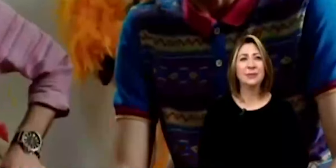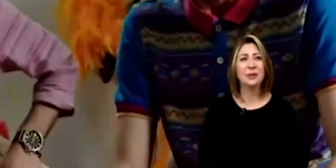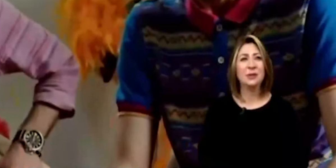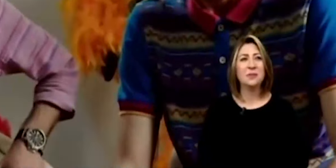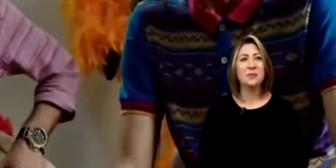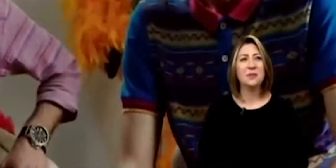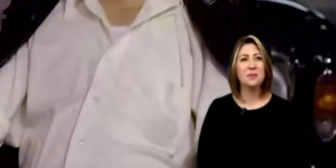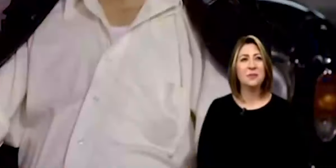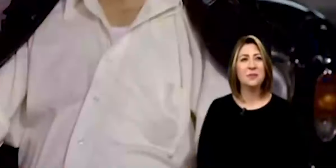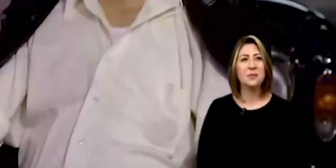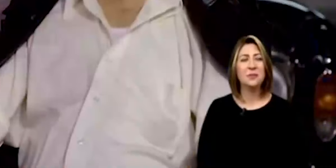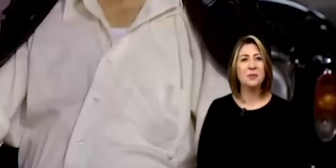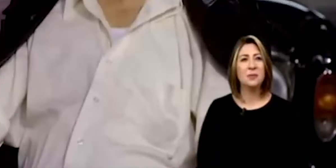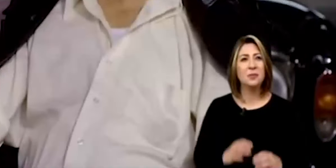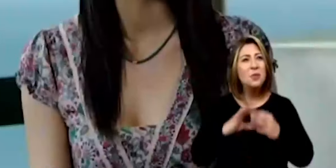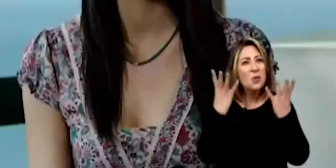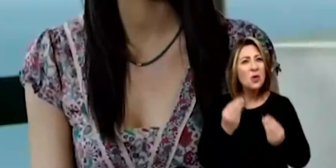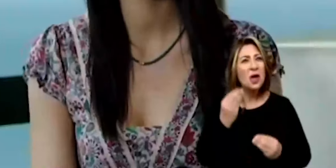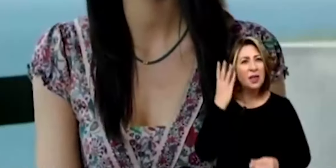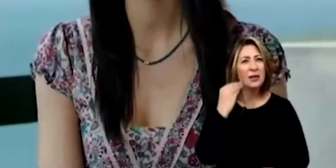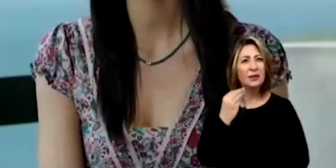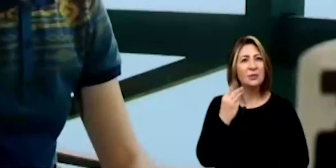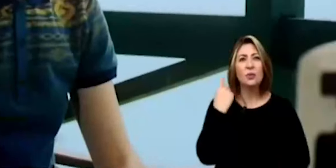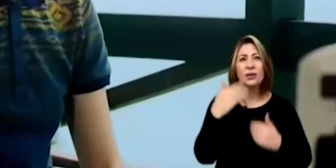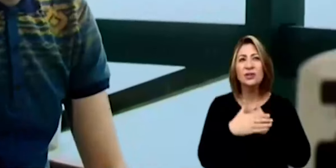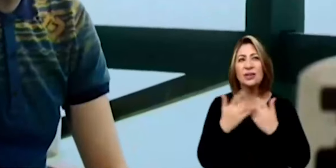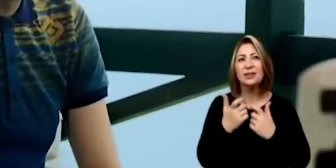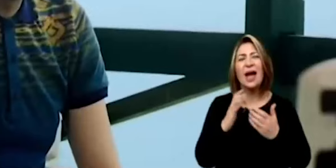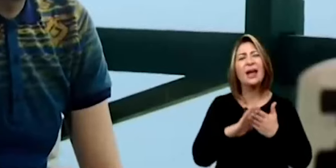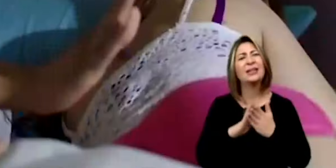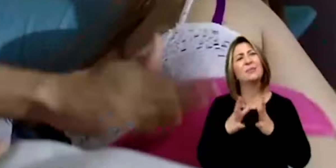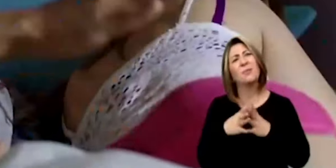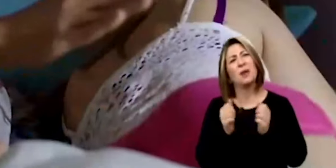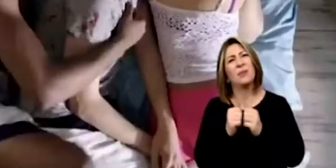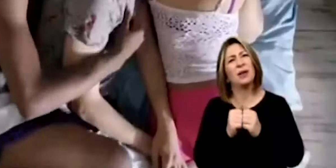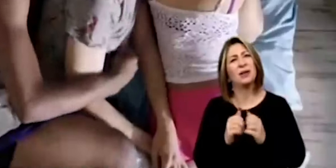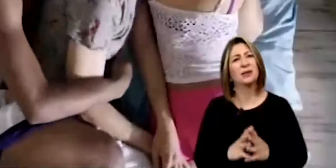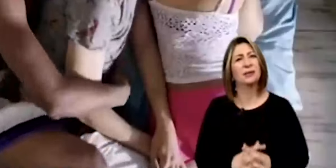Dindik! Dindik! Tamam lan, anladık. Neredeydin dün gece? Takıldık arkadaşlarla falan.